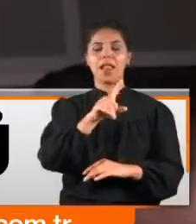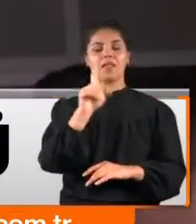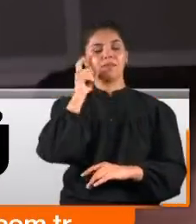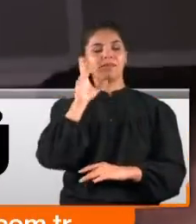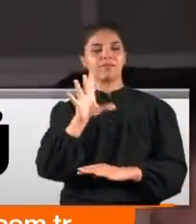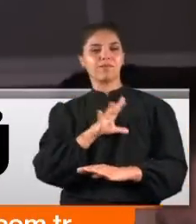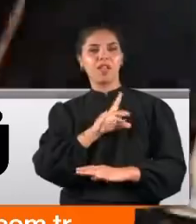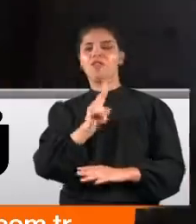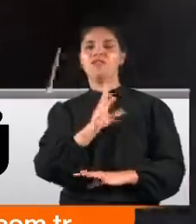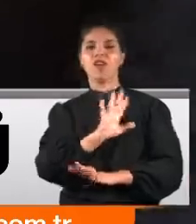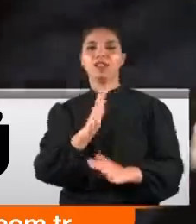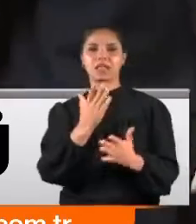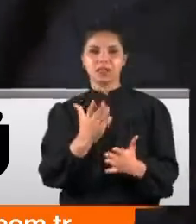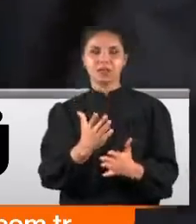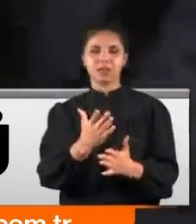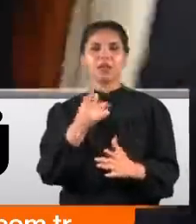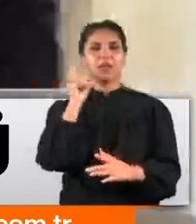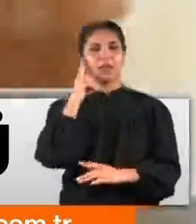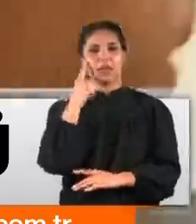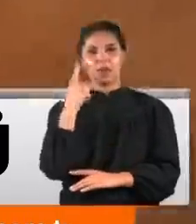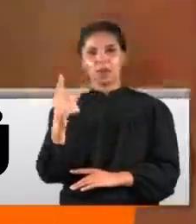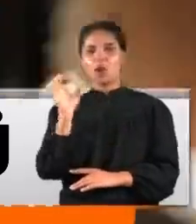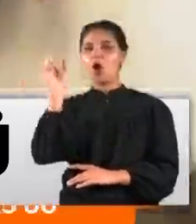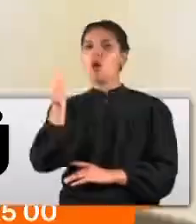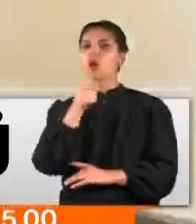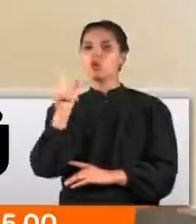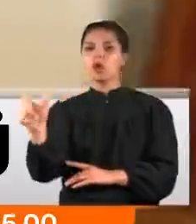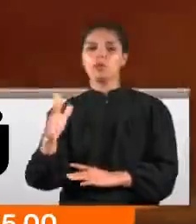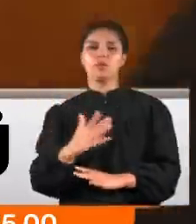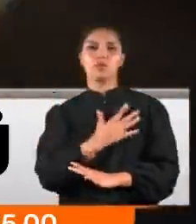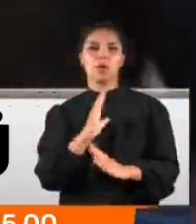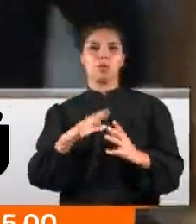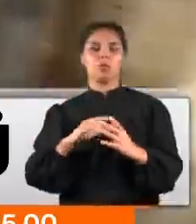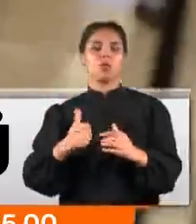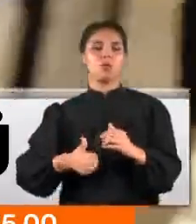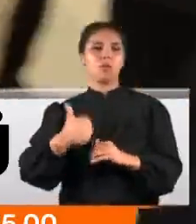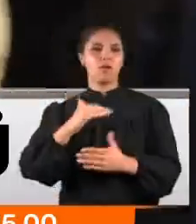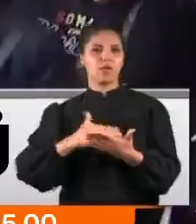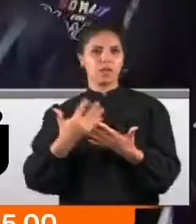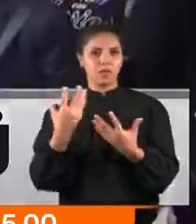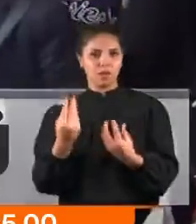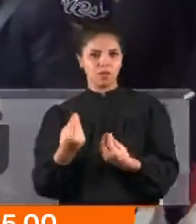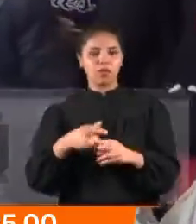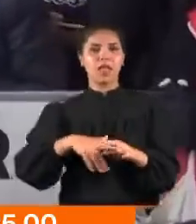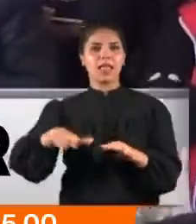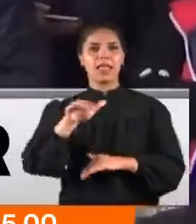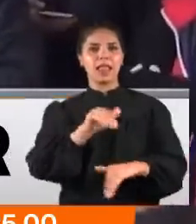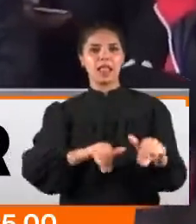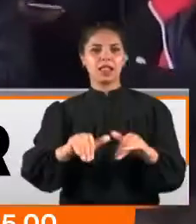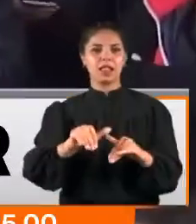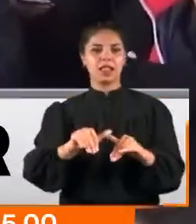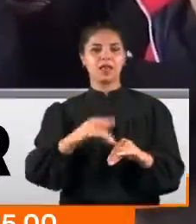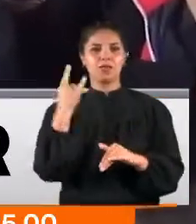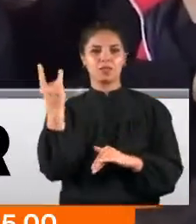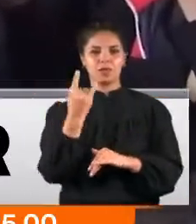Ekrem İmamoğlu olmak zorunda. İddiaya göre Özel CHP grup başkanlığından istifa edecek, yerel seçim turlarına da Kılıçdaroğlu'nun